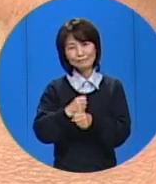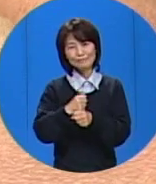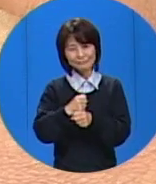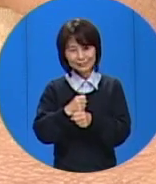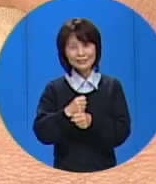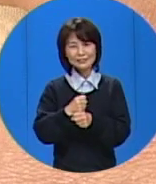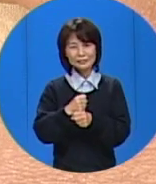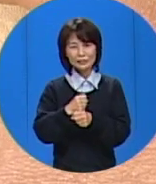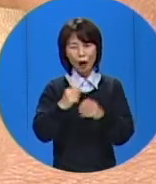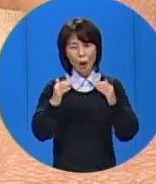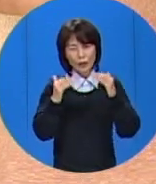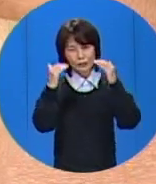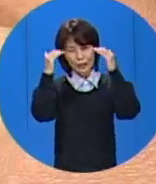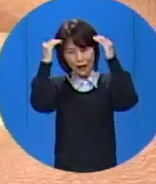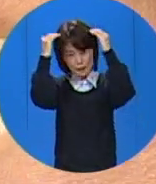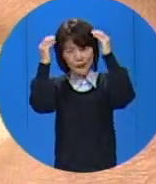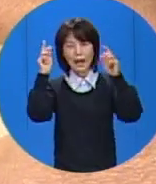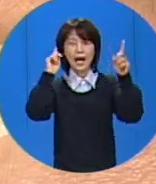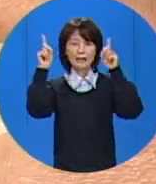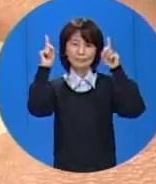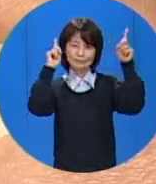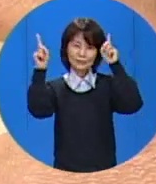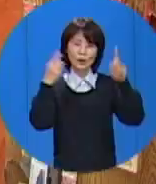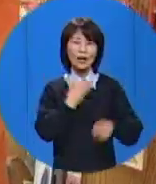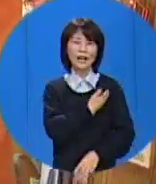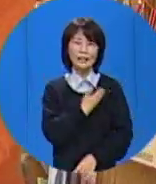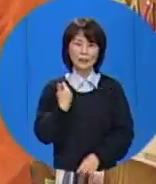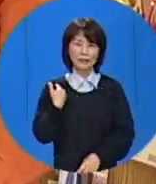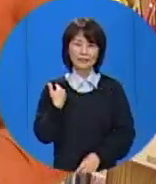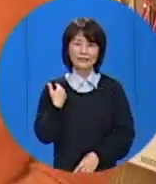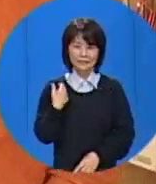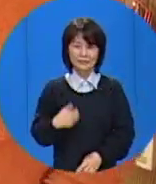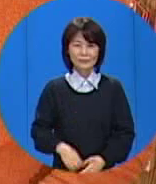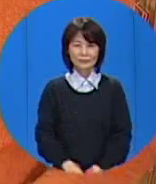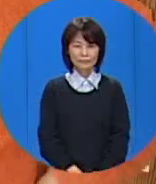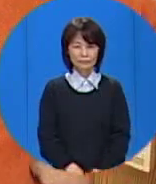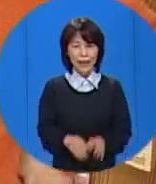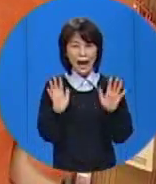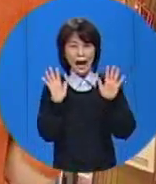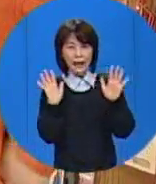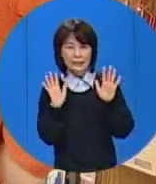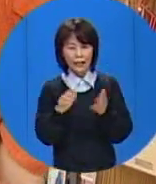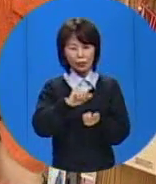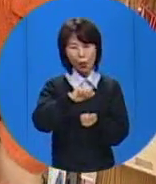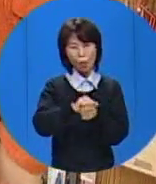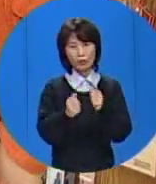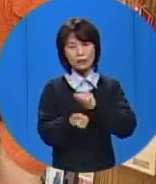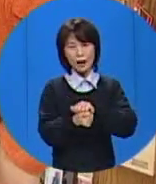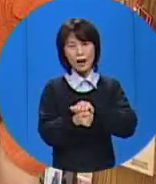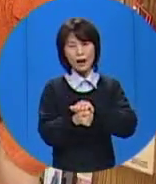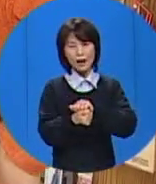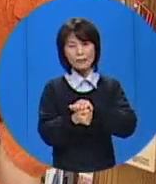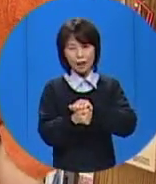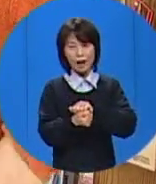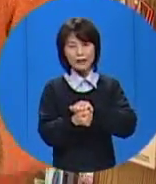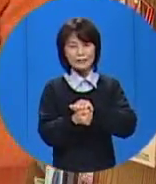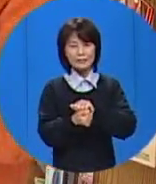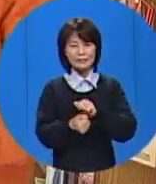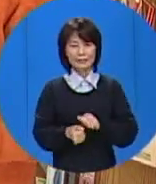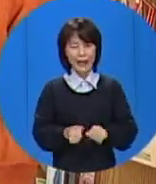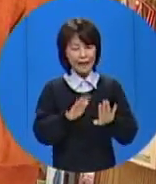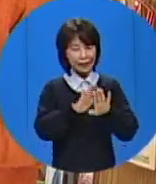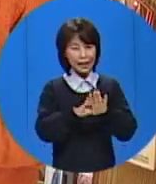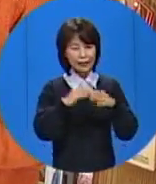まあ、そういう意味では長いこと使えるんじゃないかなと。中ちゃんのおもちゃっていうのはあのツルピカが原則でですね、あ